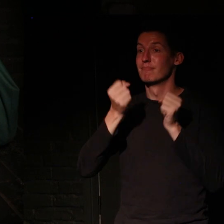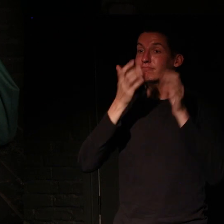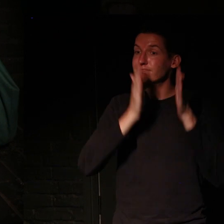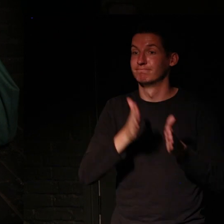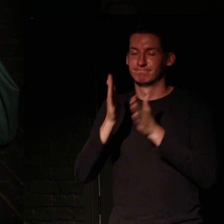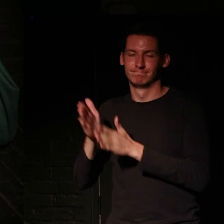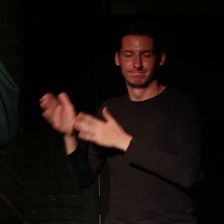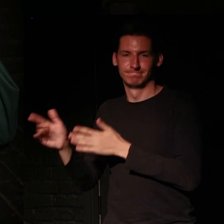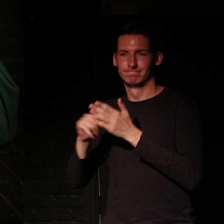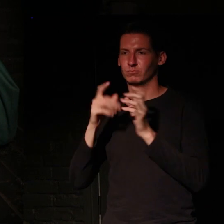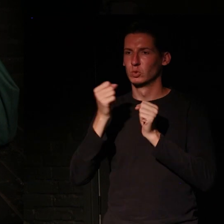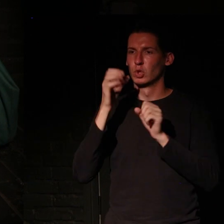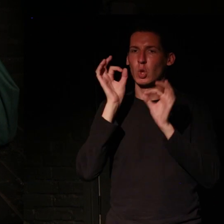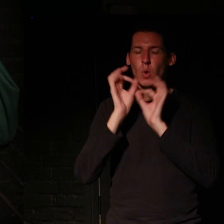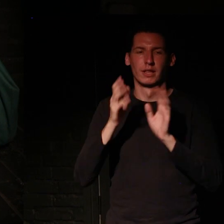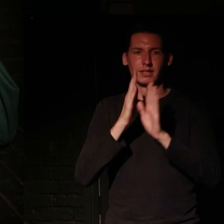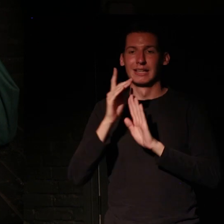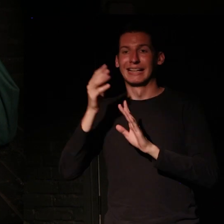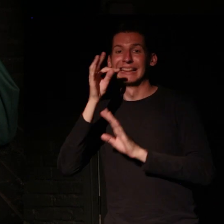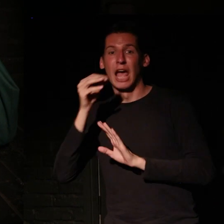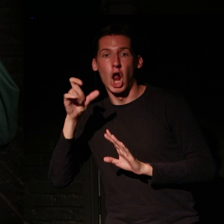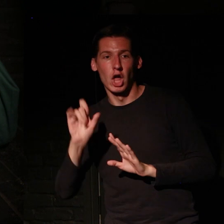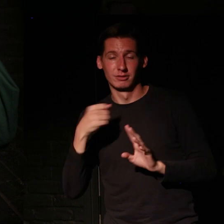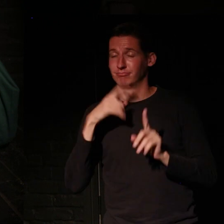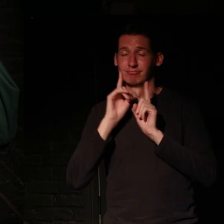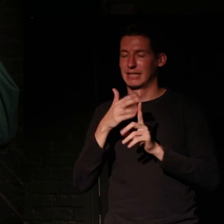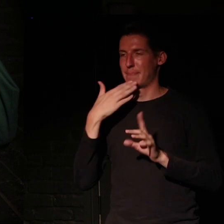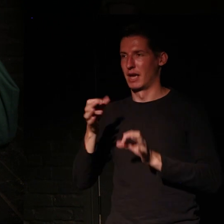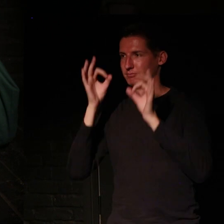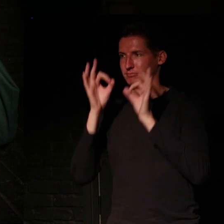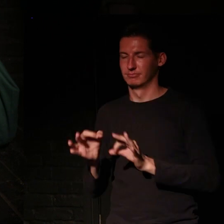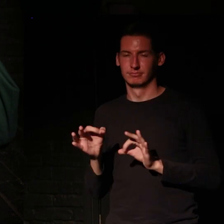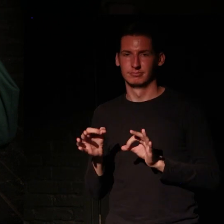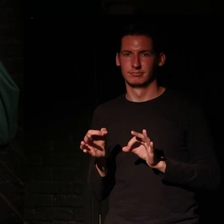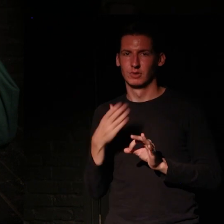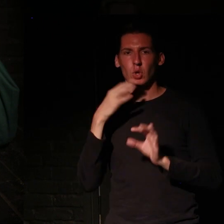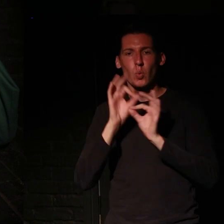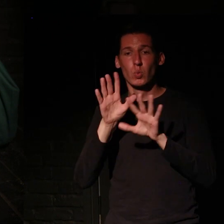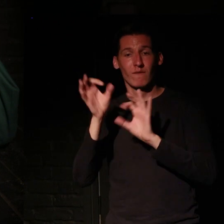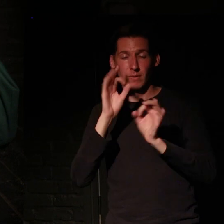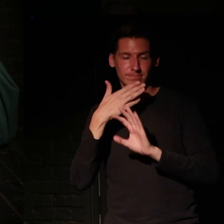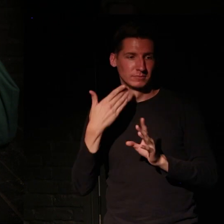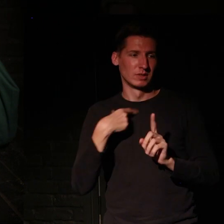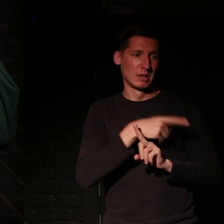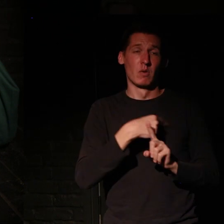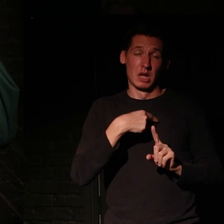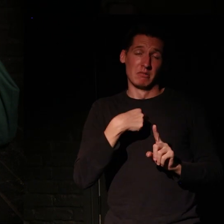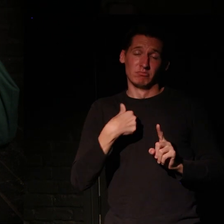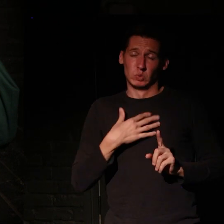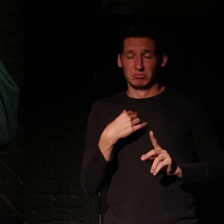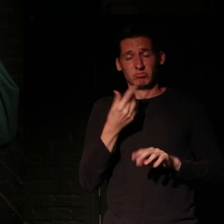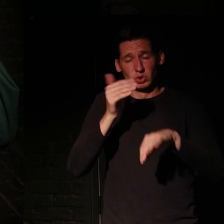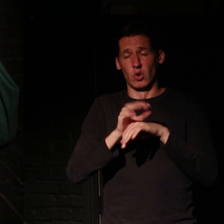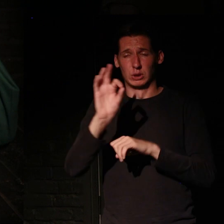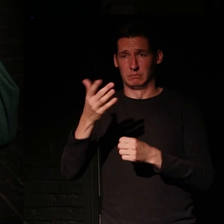usystematyzowanej teologii, takiej systematycznej teologii wcale nie ma tak dużo. I ja bym się z Panem zgodziła, dlatego że